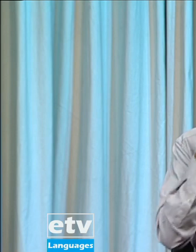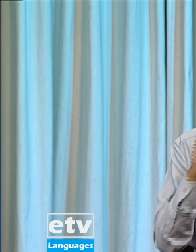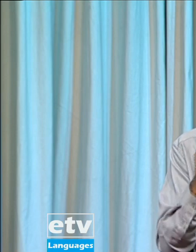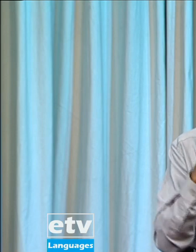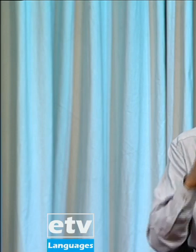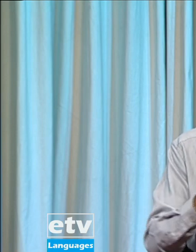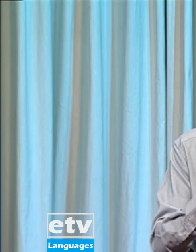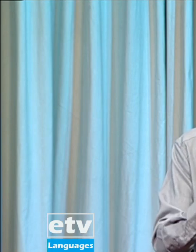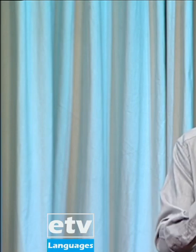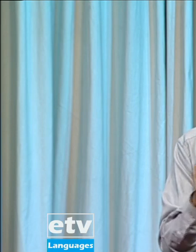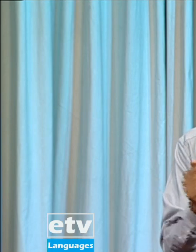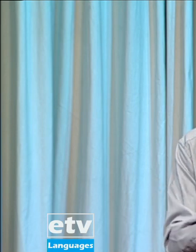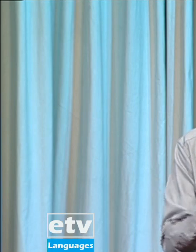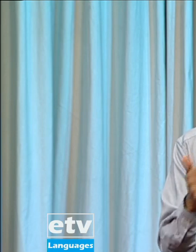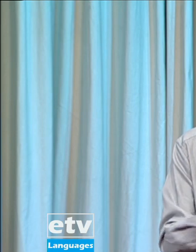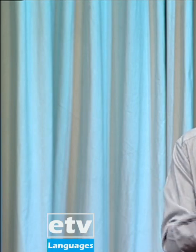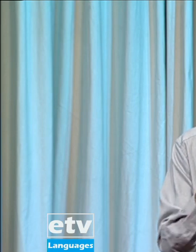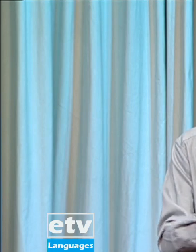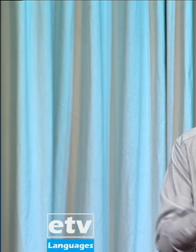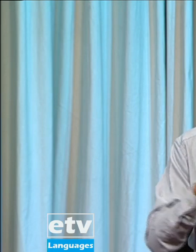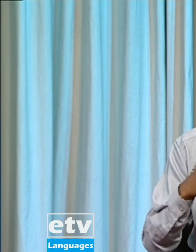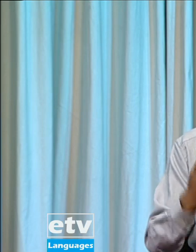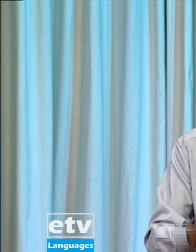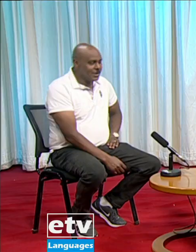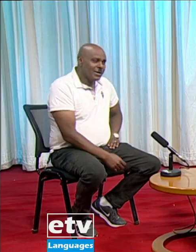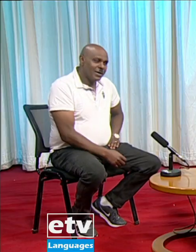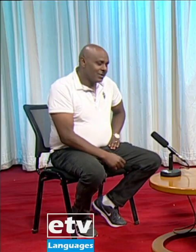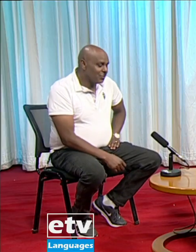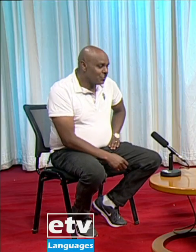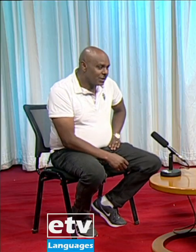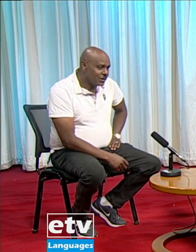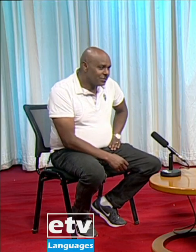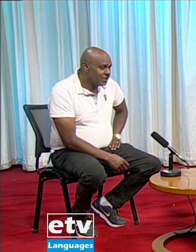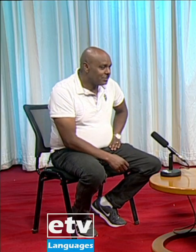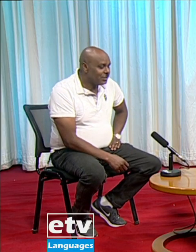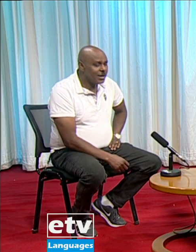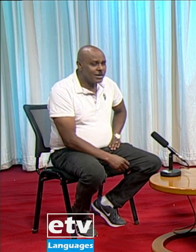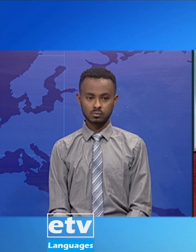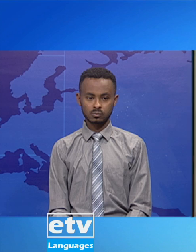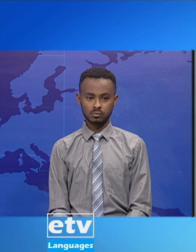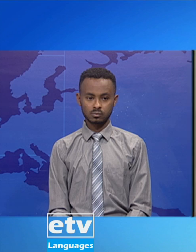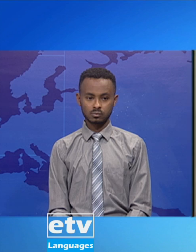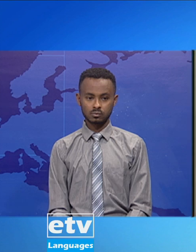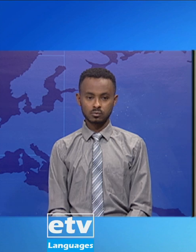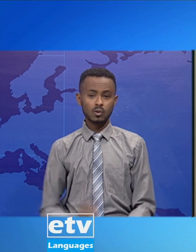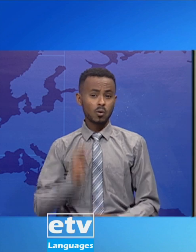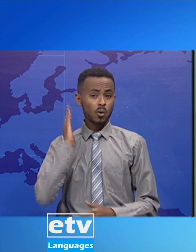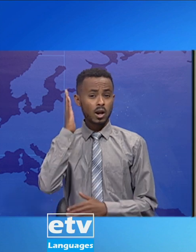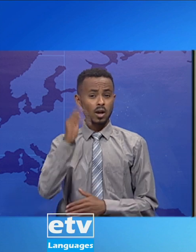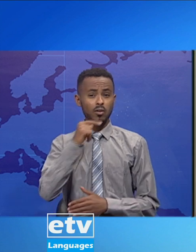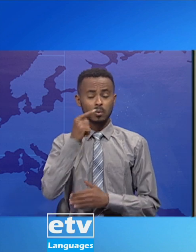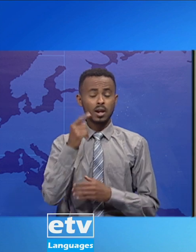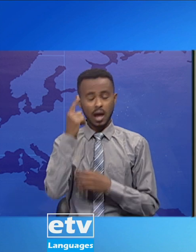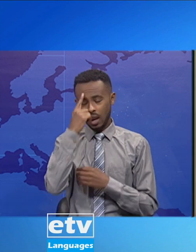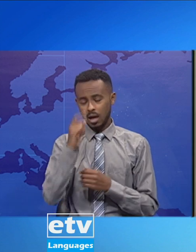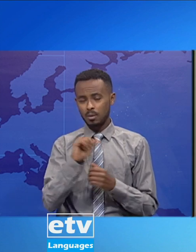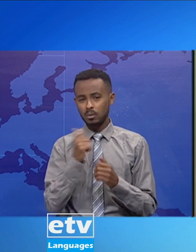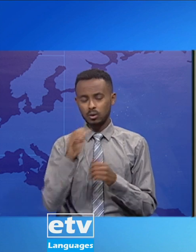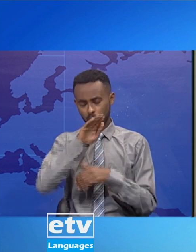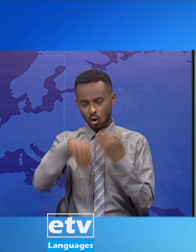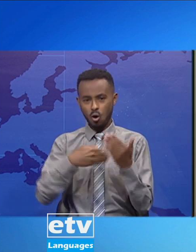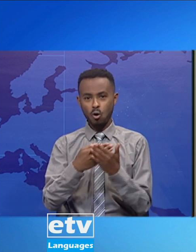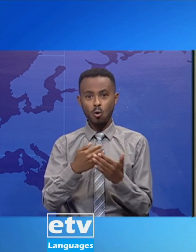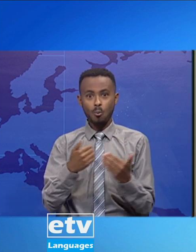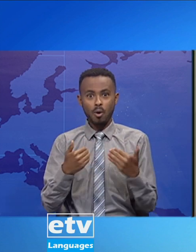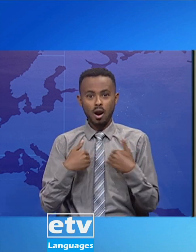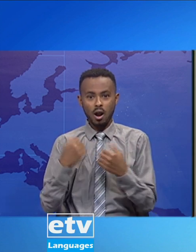ቆይታችን በአማራ መልኩ የሄደ ነው። አብራችሁ እንድትከታተሉ እጋብዛለሁ። ወደፊት በለዓለማመንታት በሁሉም